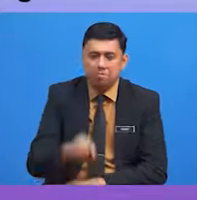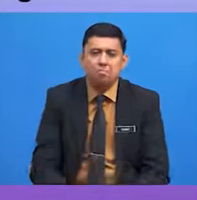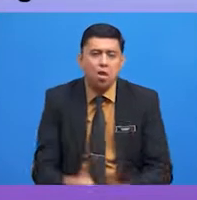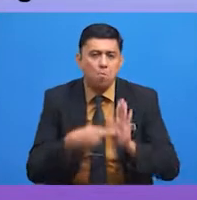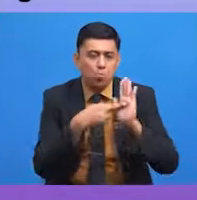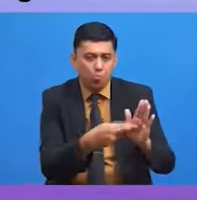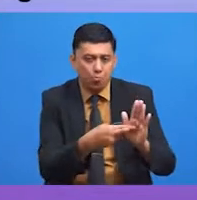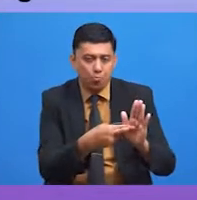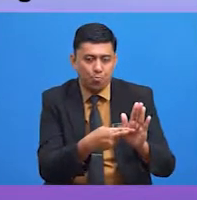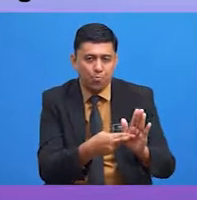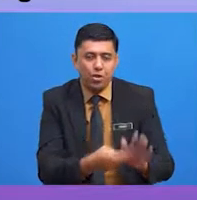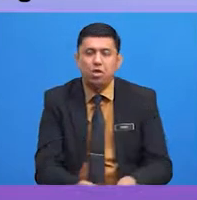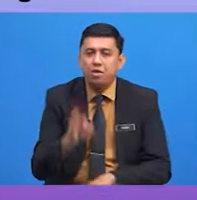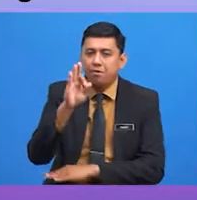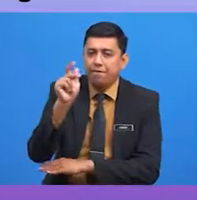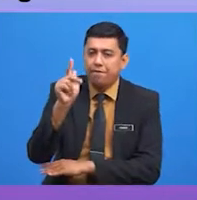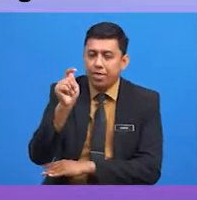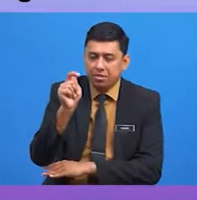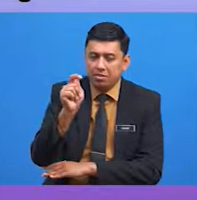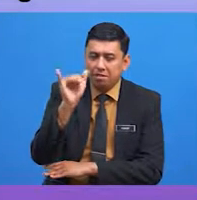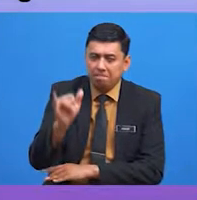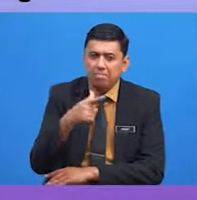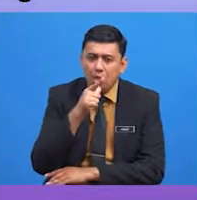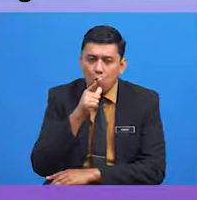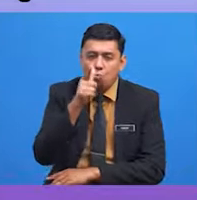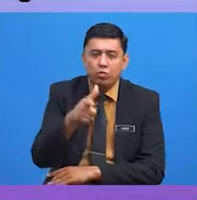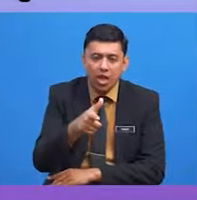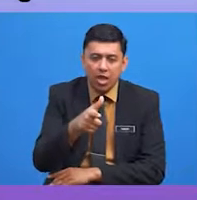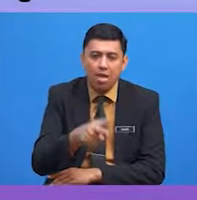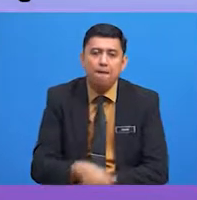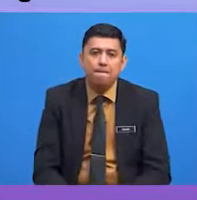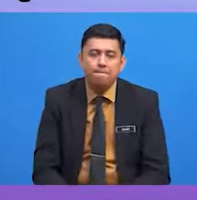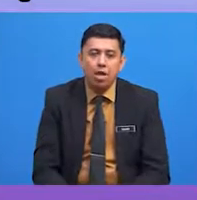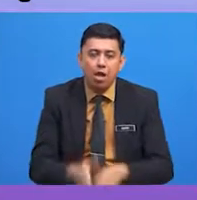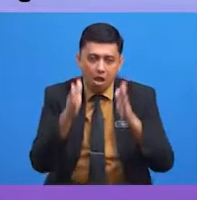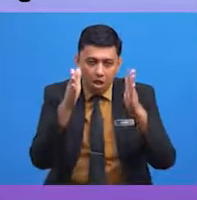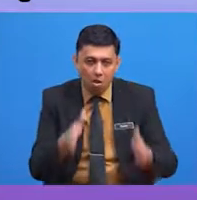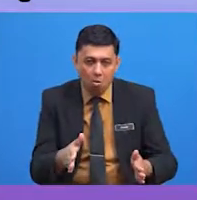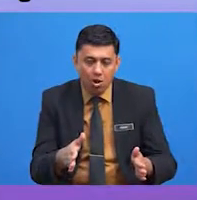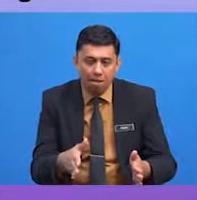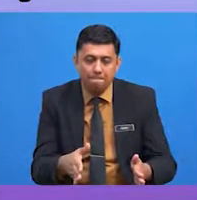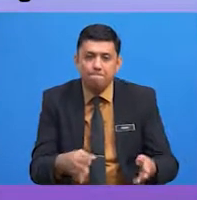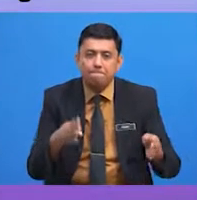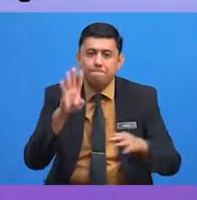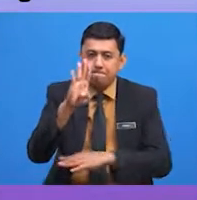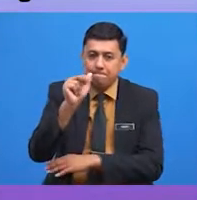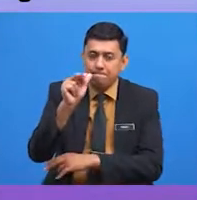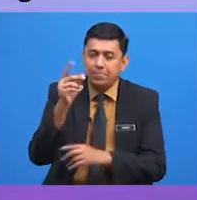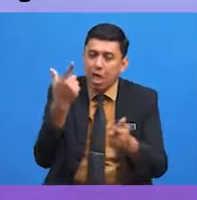merujuk kepada fakta yang telah dilontarkan oleh pihak pembangkang.